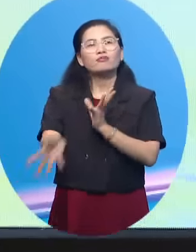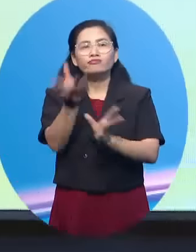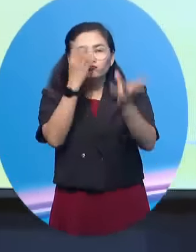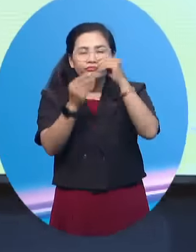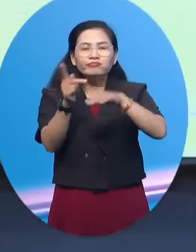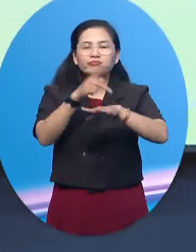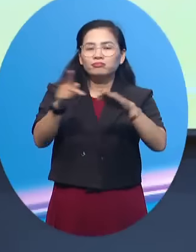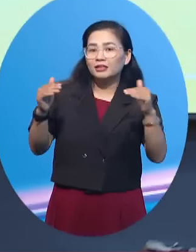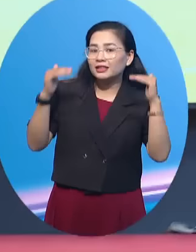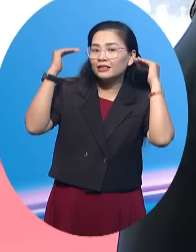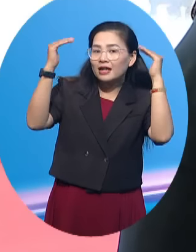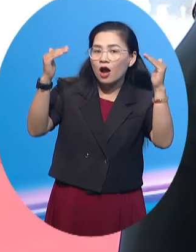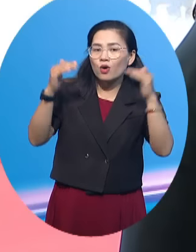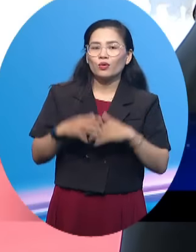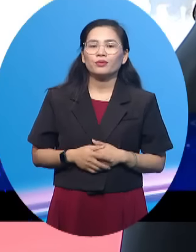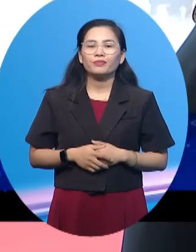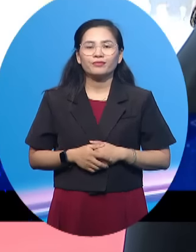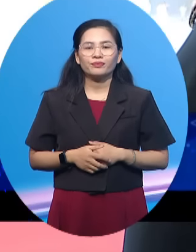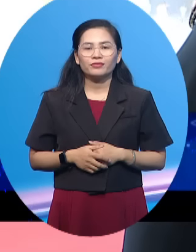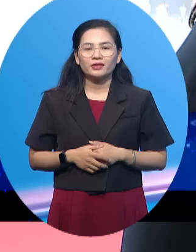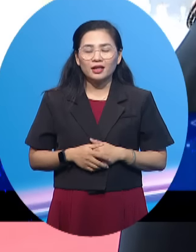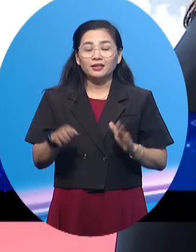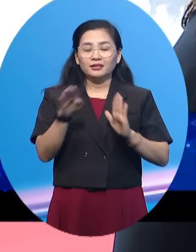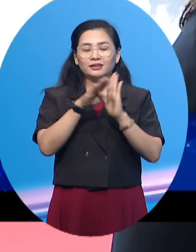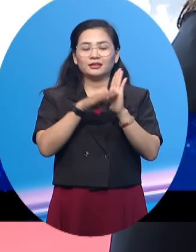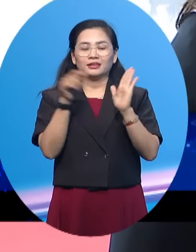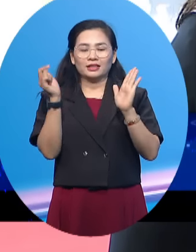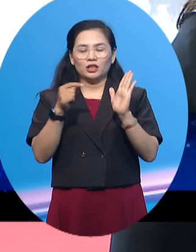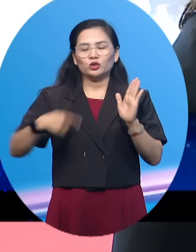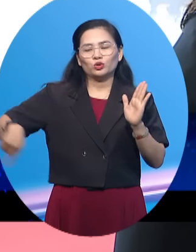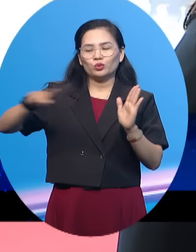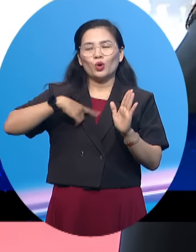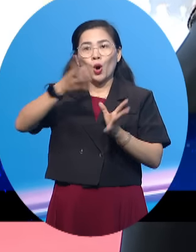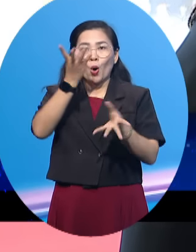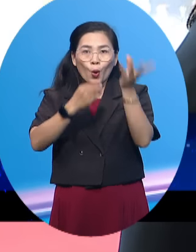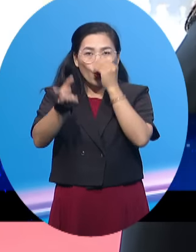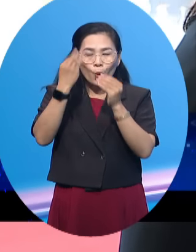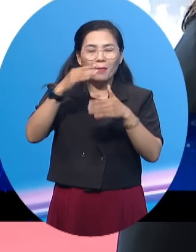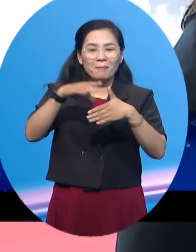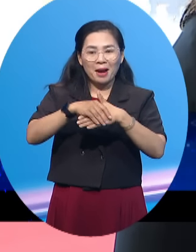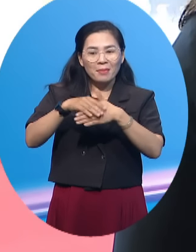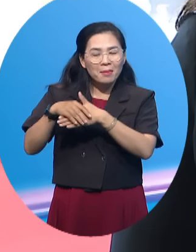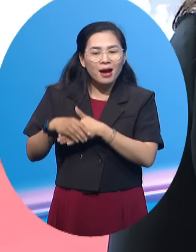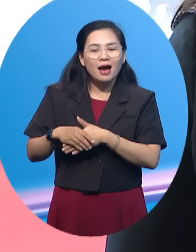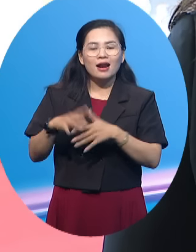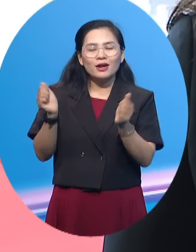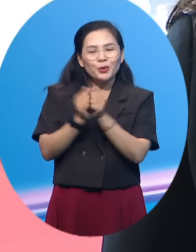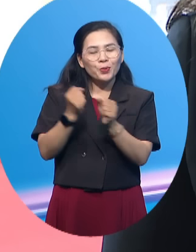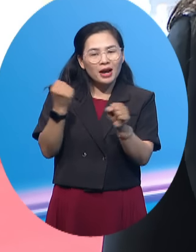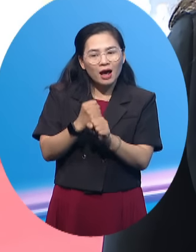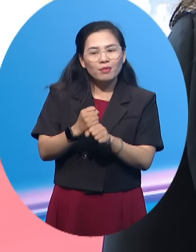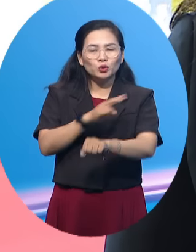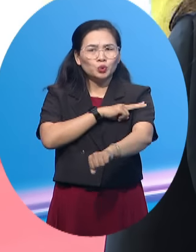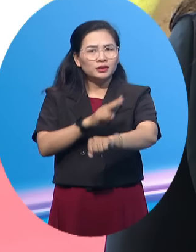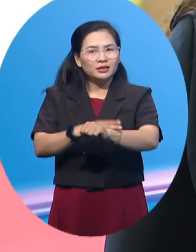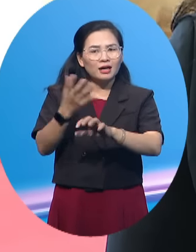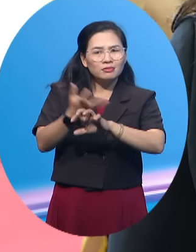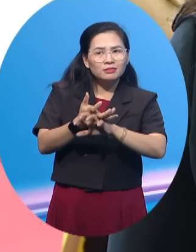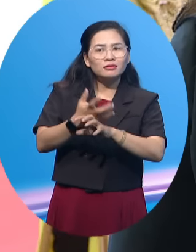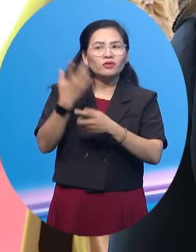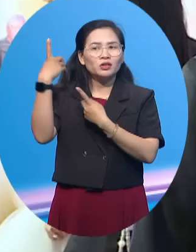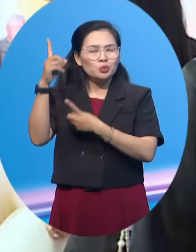nghề. Thông qua cái chương trình này thì chúng tôi được học tập từ những bạn bè đồng nghiệp, những chuyên gia trong và ngoài nước bên lĩnh